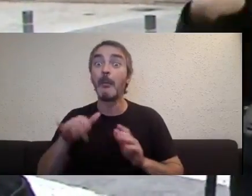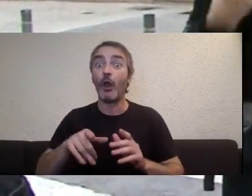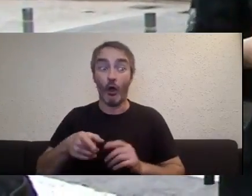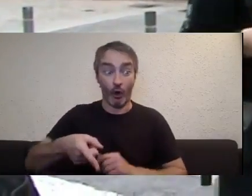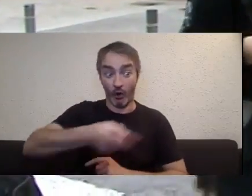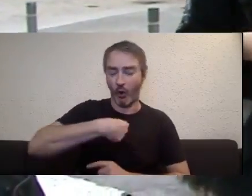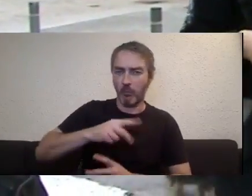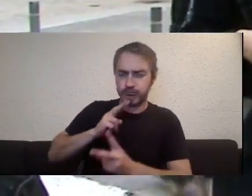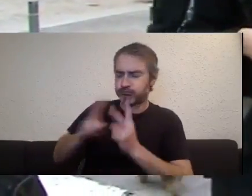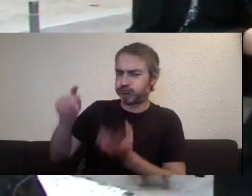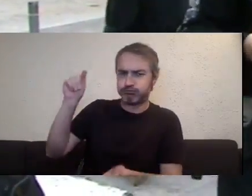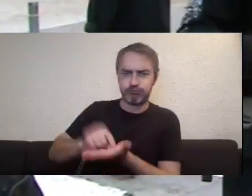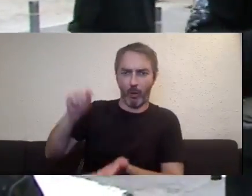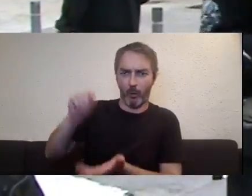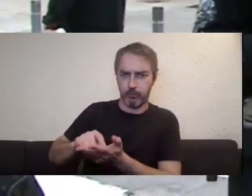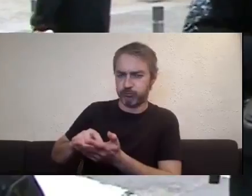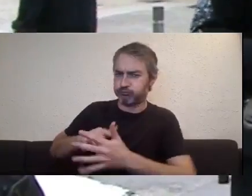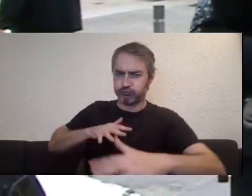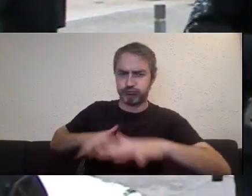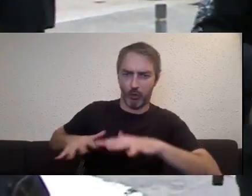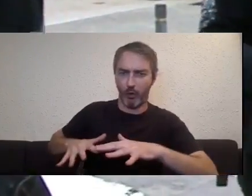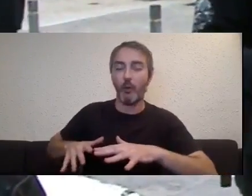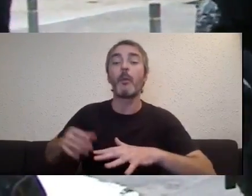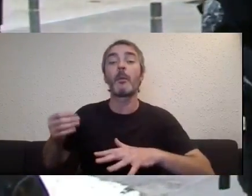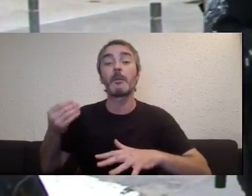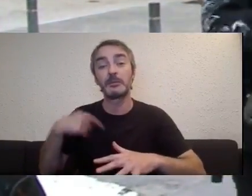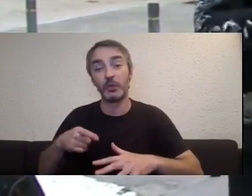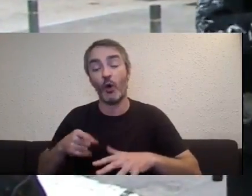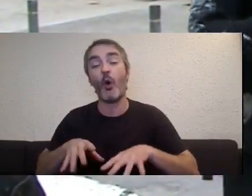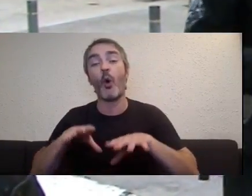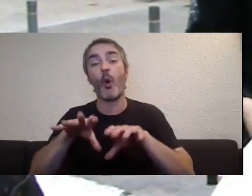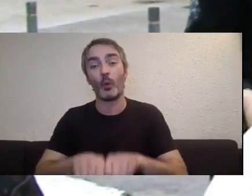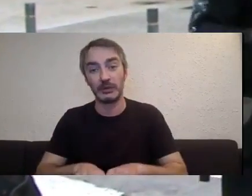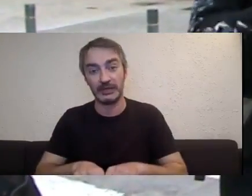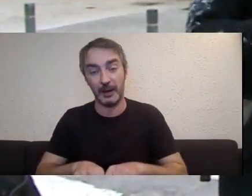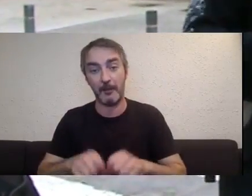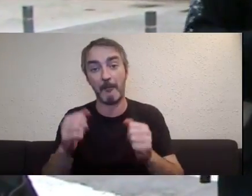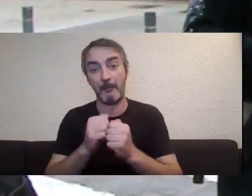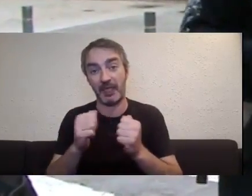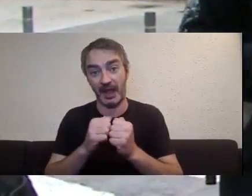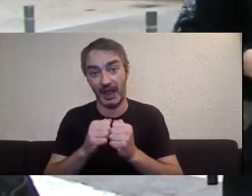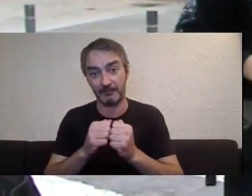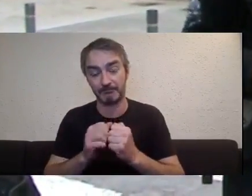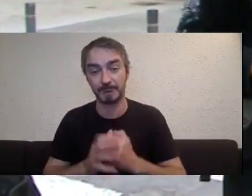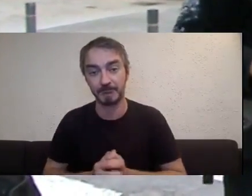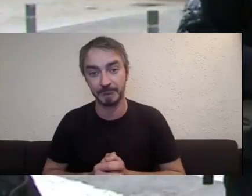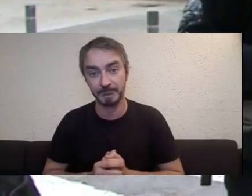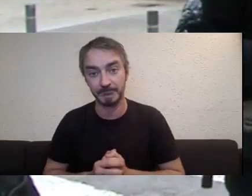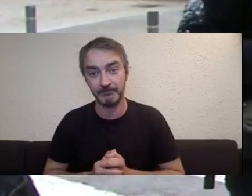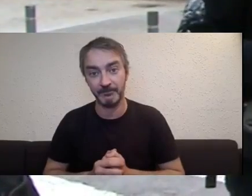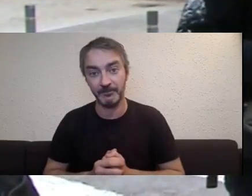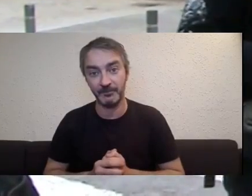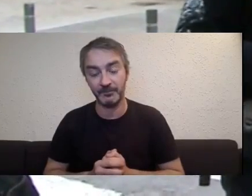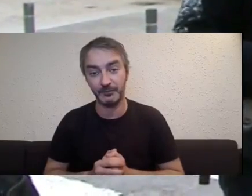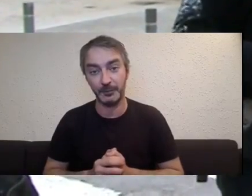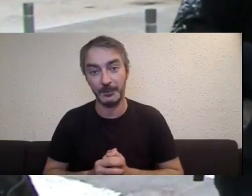la resposta igualment va ser immediata i es va fer com a acció l'ocupació de la Pedrera,